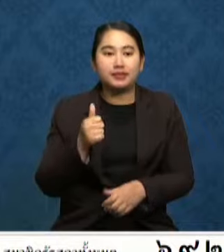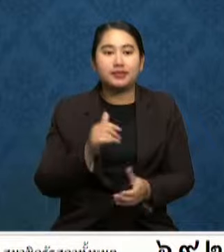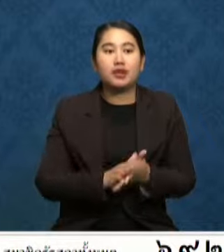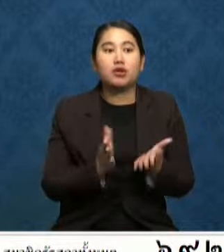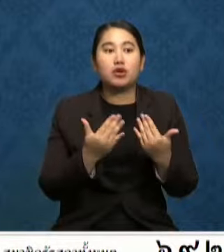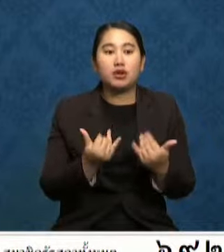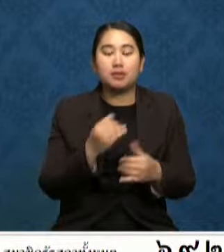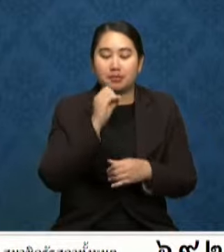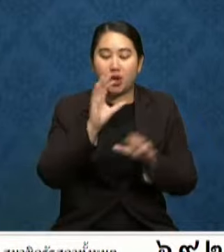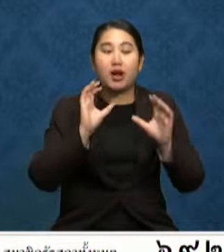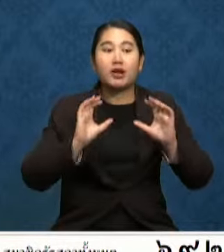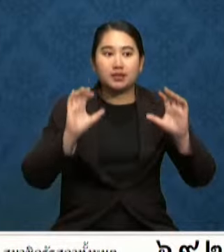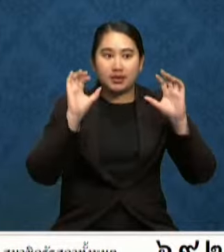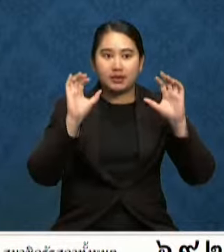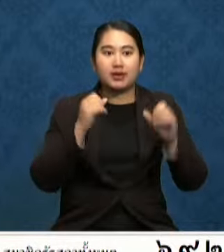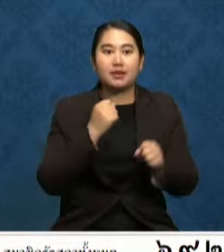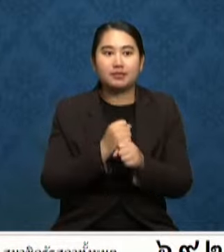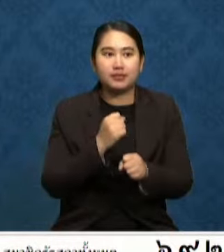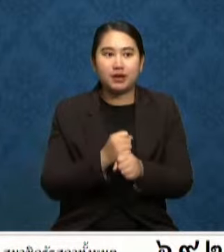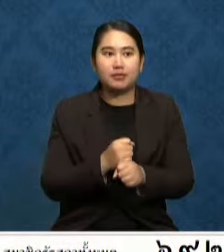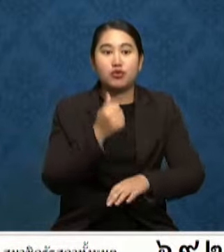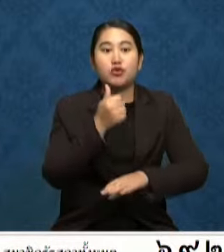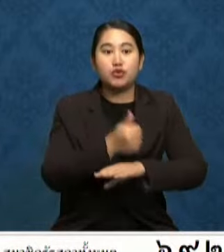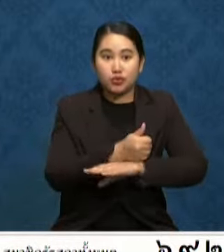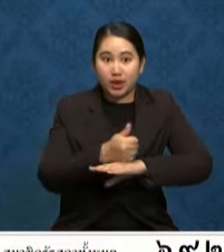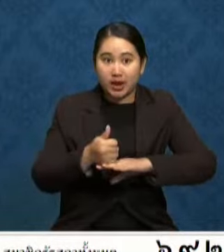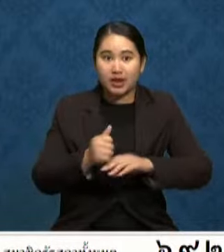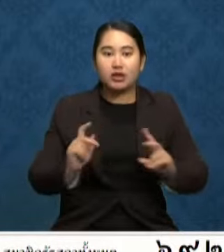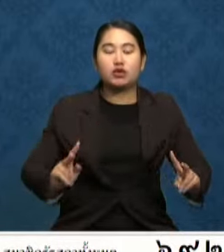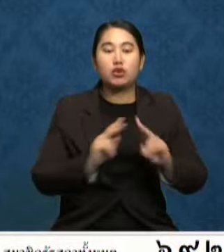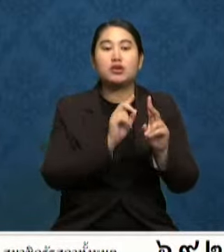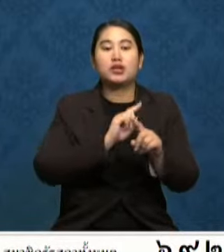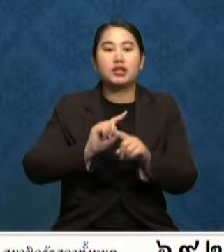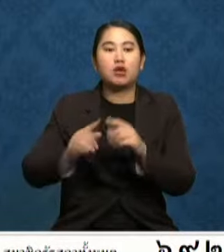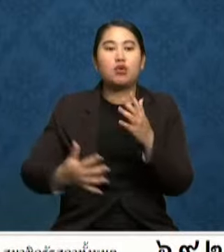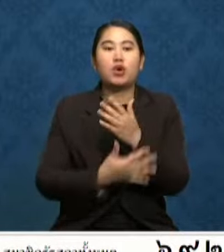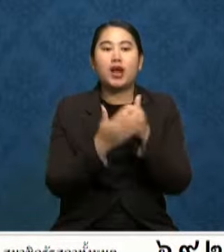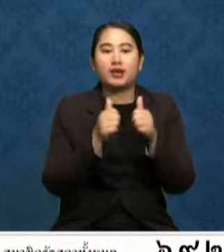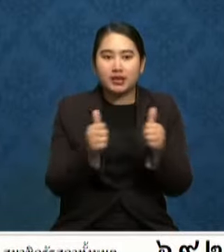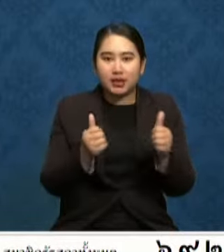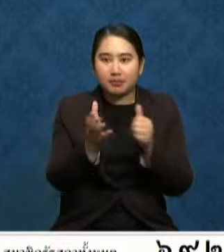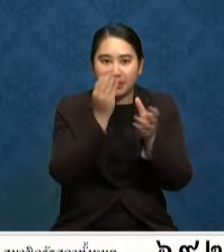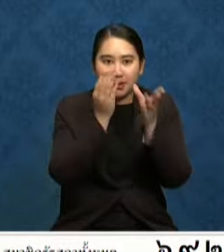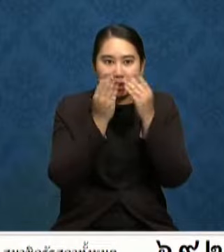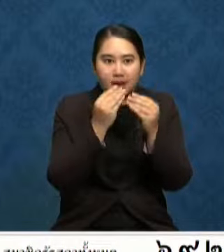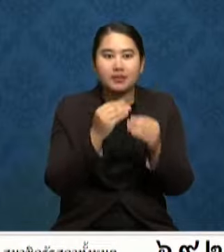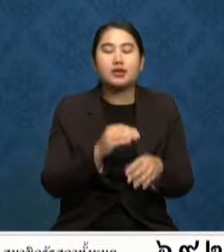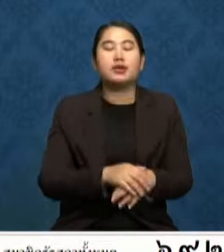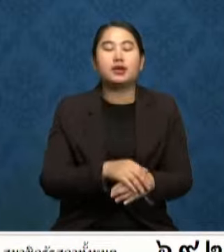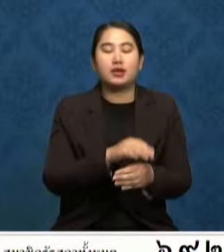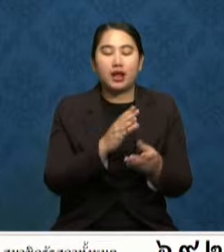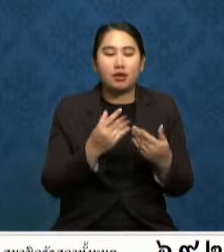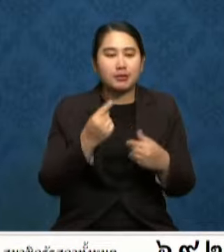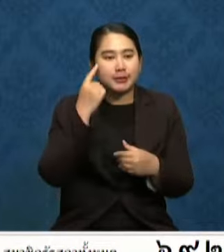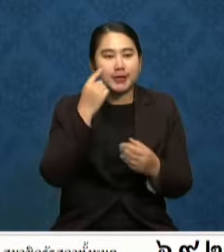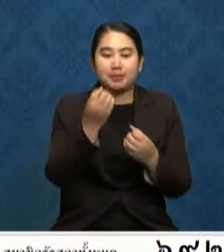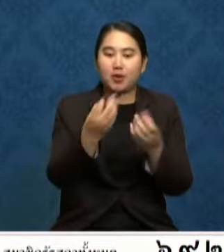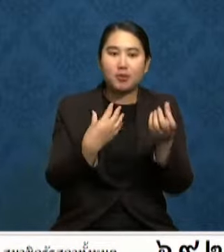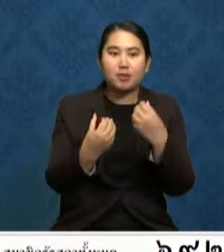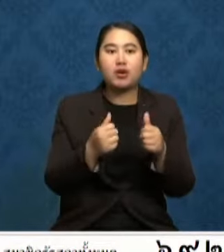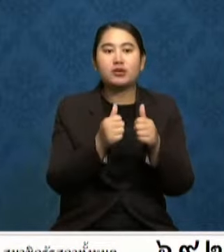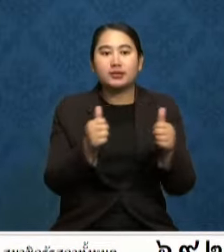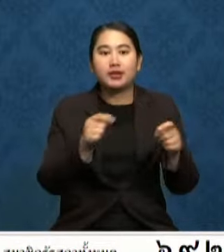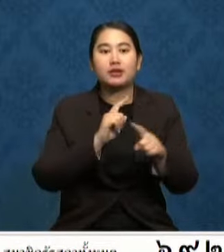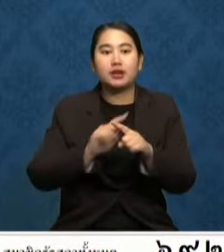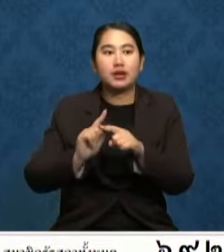กตองบอกรฐบาล ธรรมธีที่นงขบนก็เป็โอกาสดีที่ทานเก็เกี่วเก็บเกี่ยวเอาคามคิดด ๆ หลายท่าน